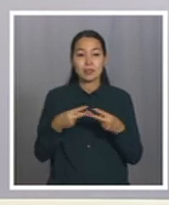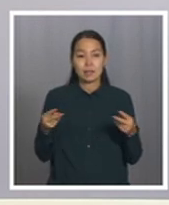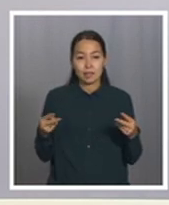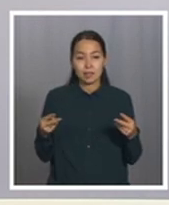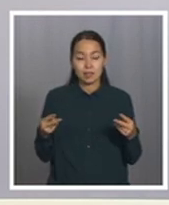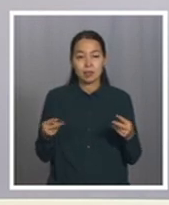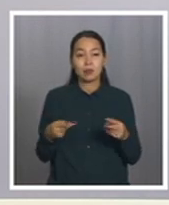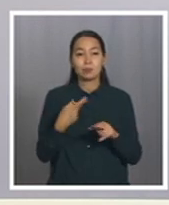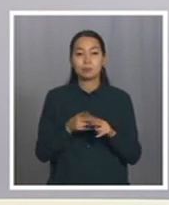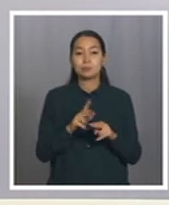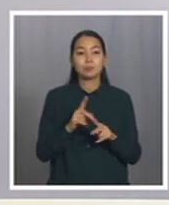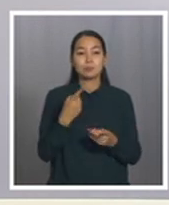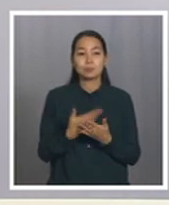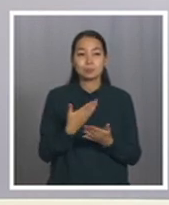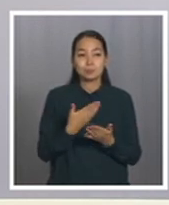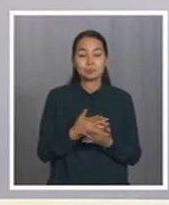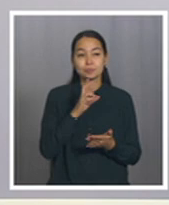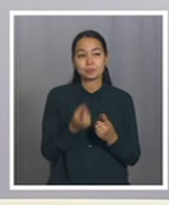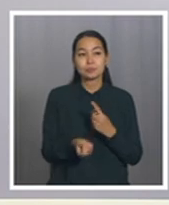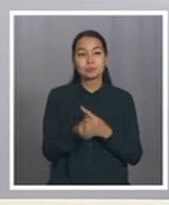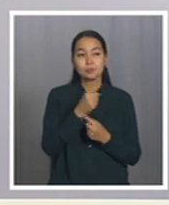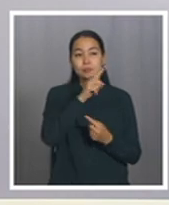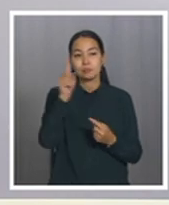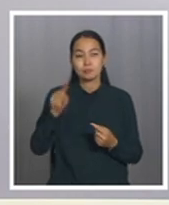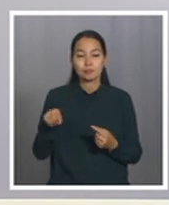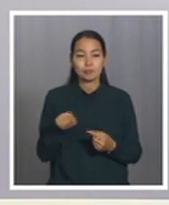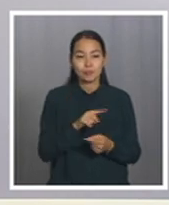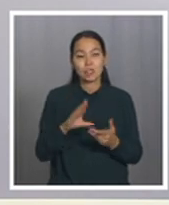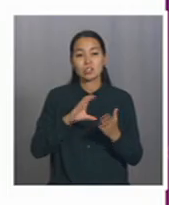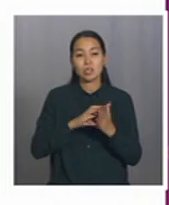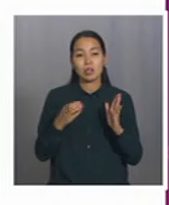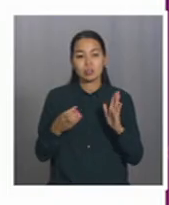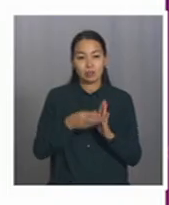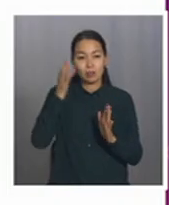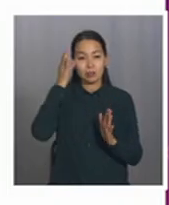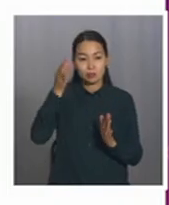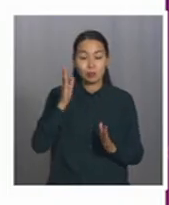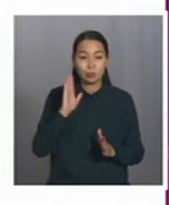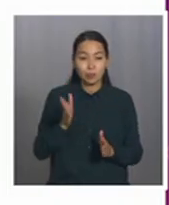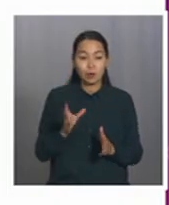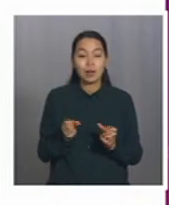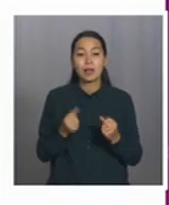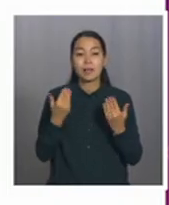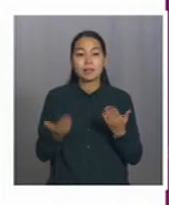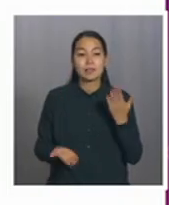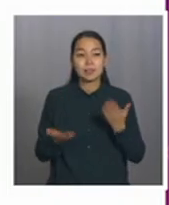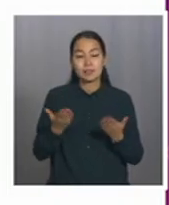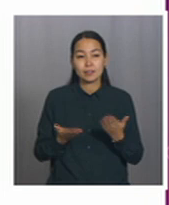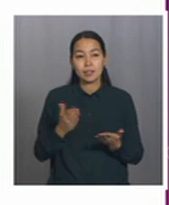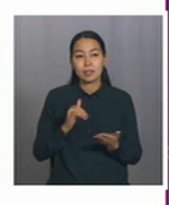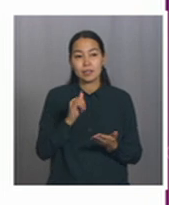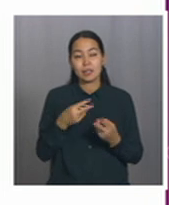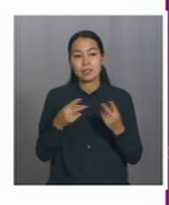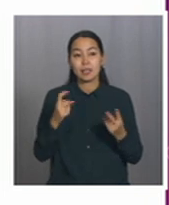нені білдіреді? Бұл пайда болған бізде шаршы болатын тік төртбұрыш. Енді Y тең болады X түсіне